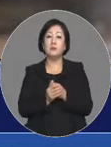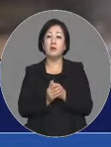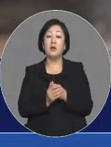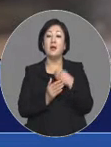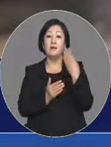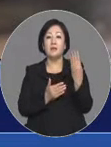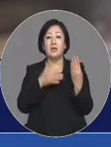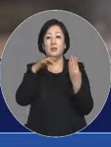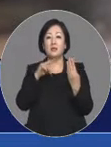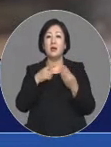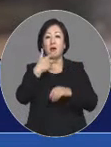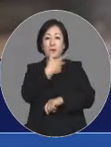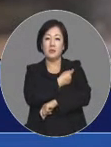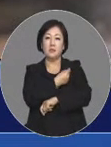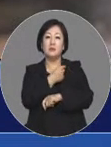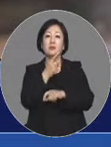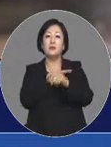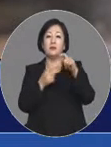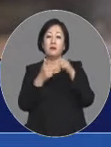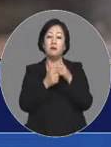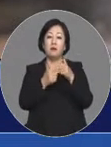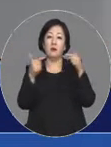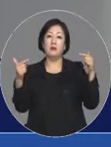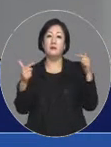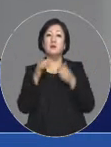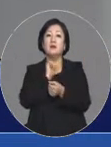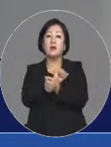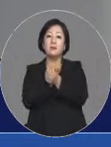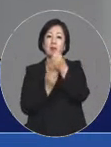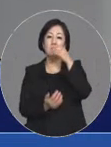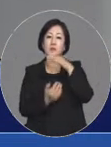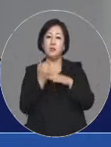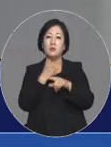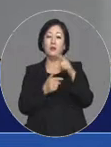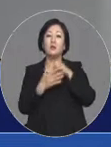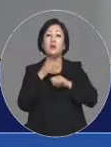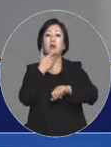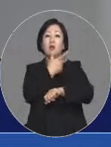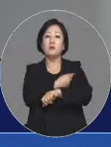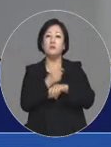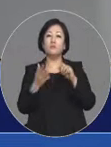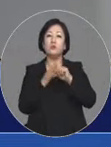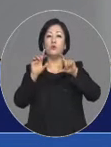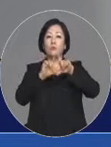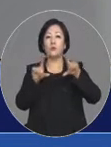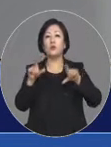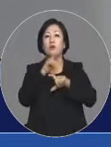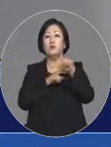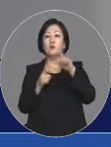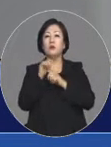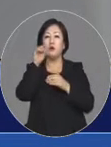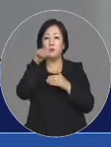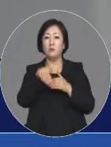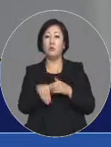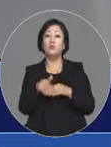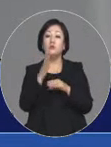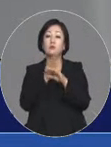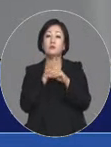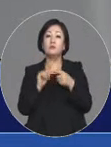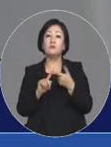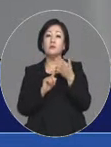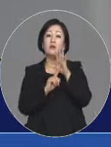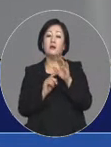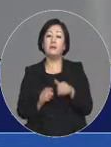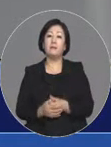2 4차 백신 대상자들이 될 거 감염 되면서 4차 백신접종 율 도 전국 평균을 밑돌고 있습니다 배윤주